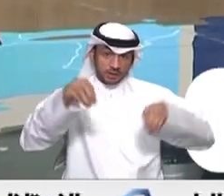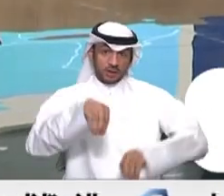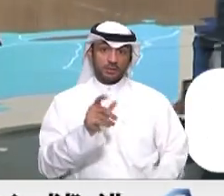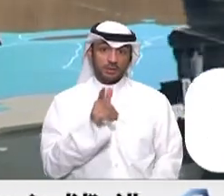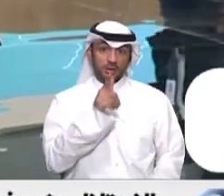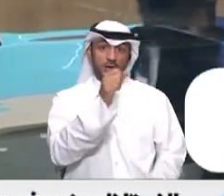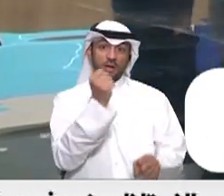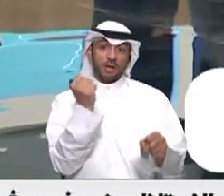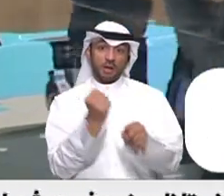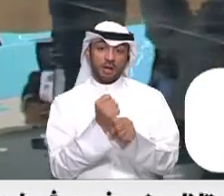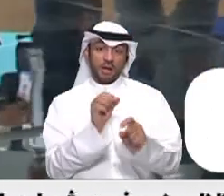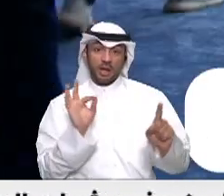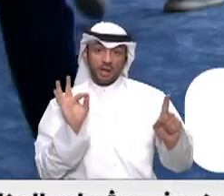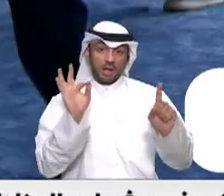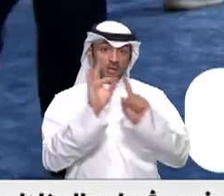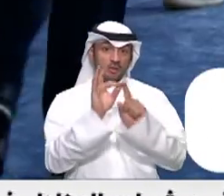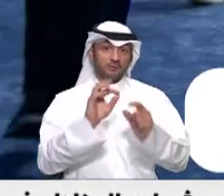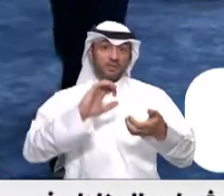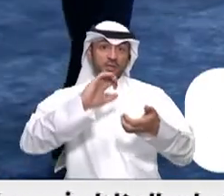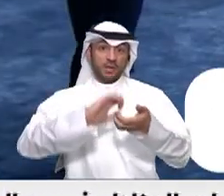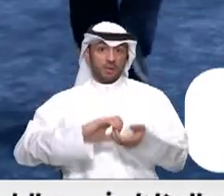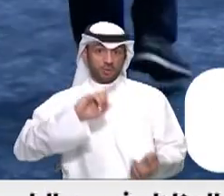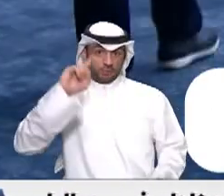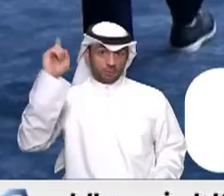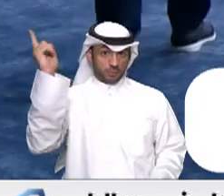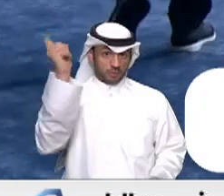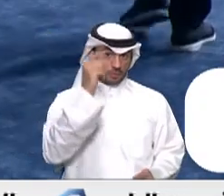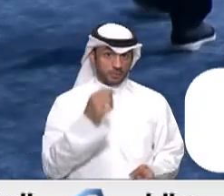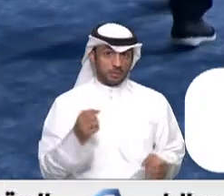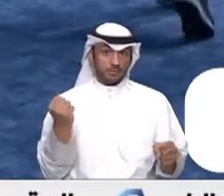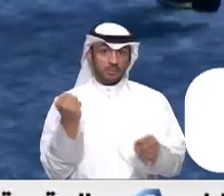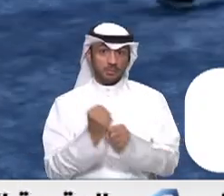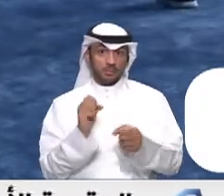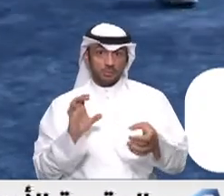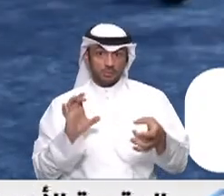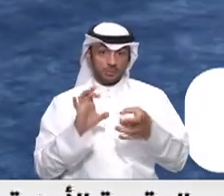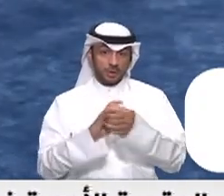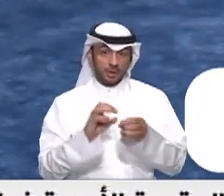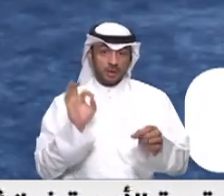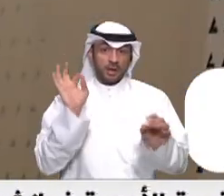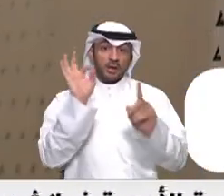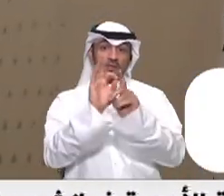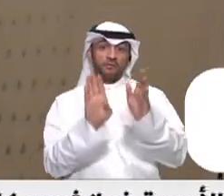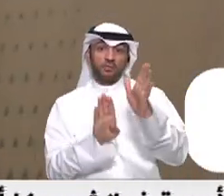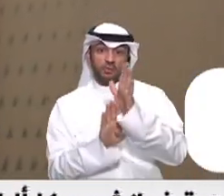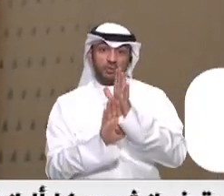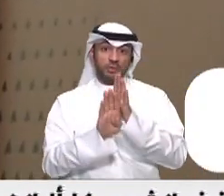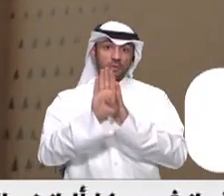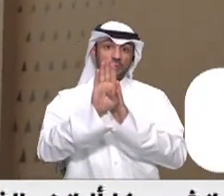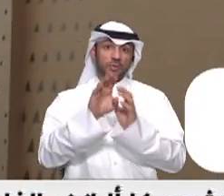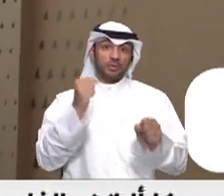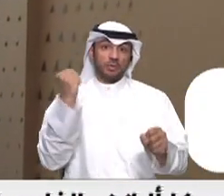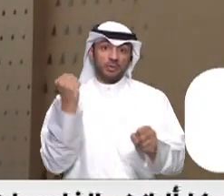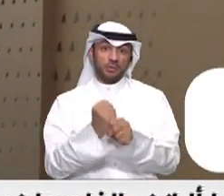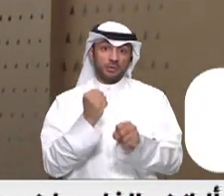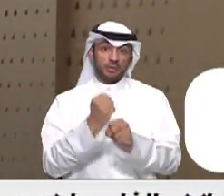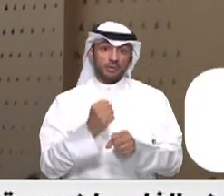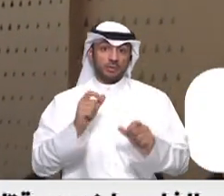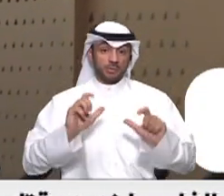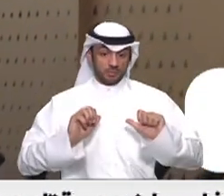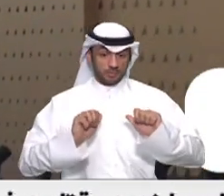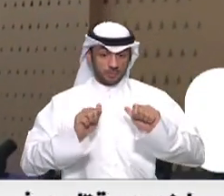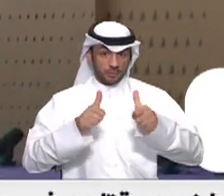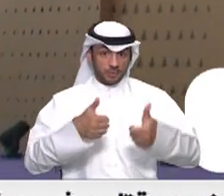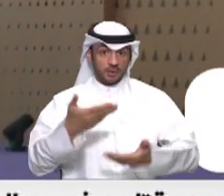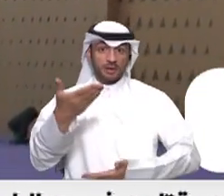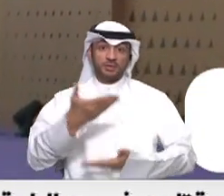إلى تعزيز التعاون الدولي وتحفيز الجهود المشتركة للنهوض بالخدمات اللوجستية وتعزيز دورها التنموي في